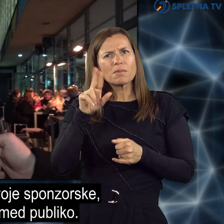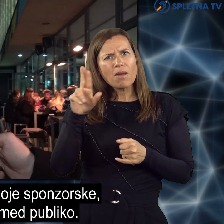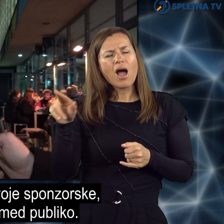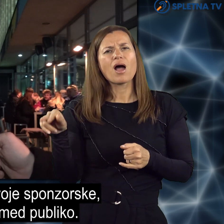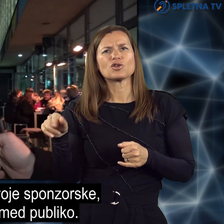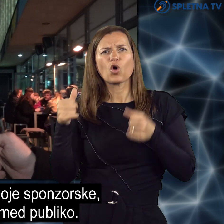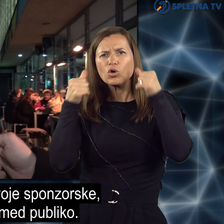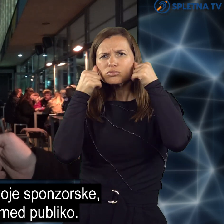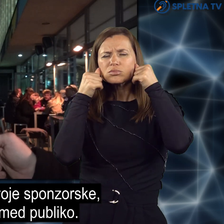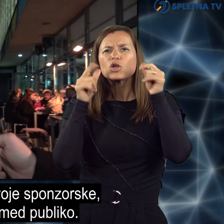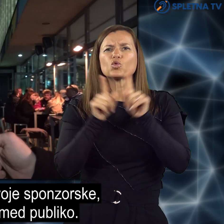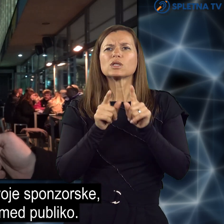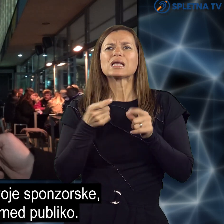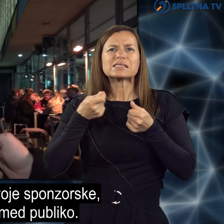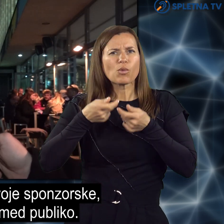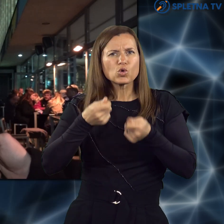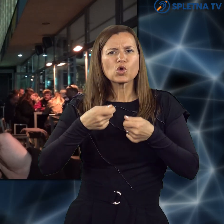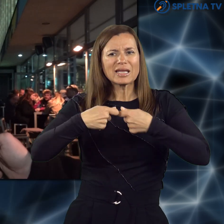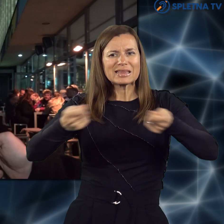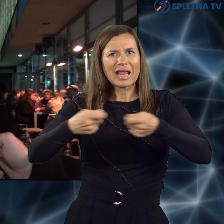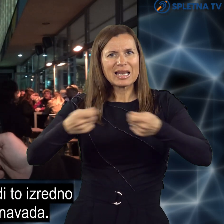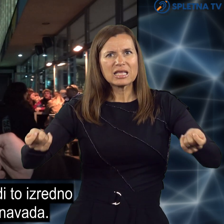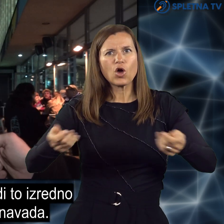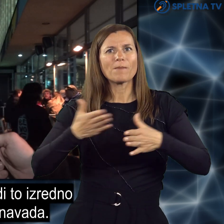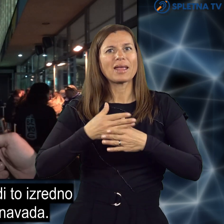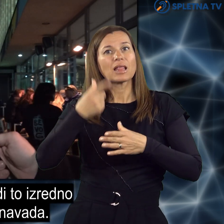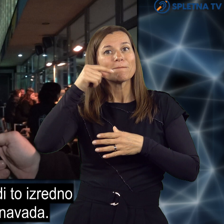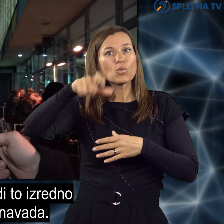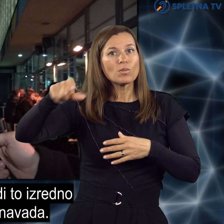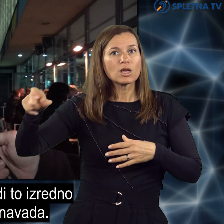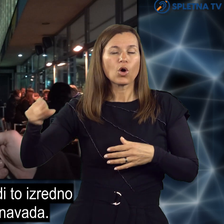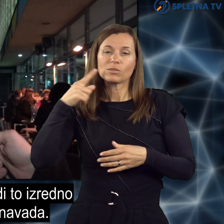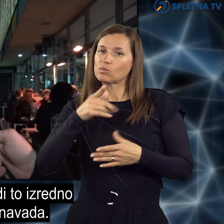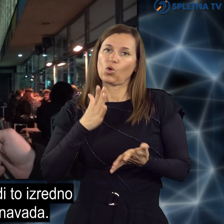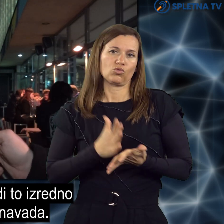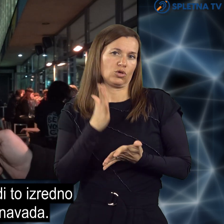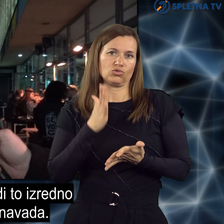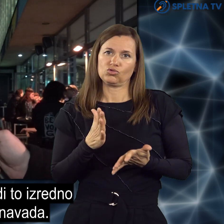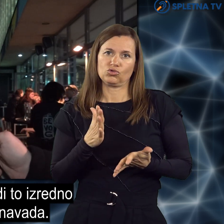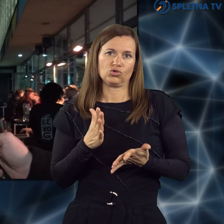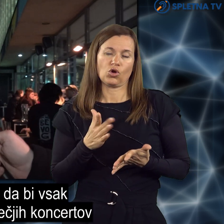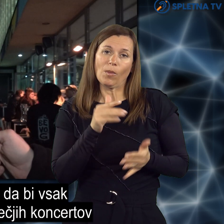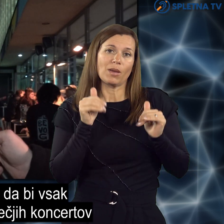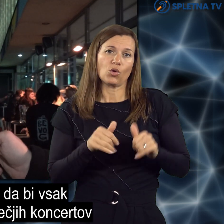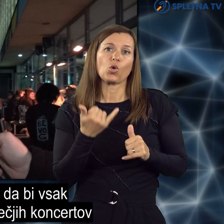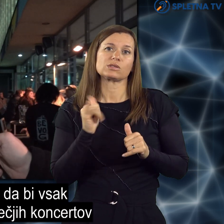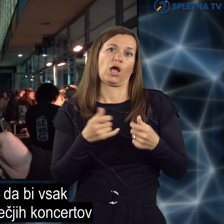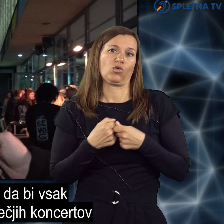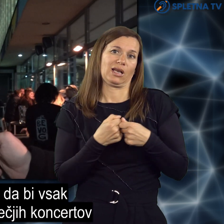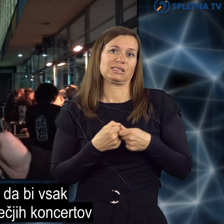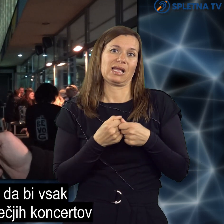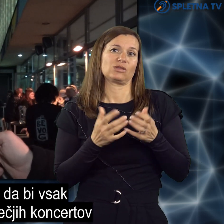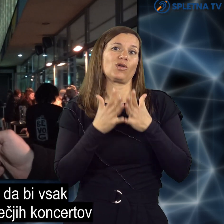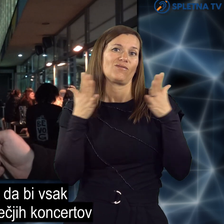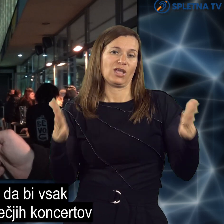svoje sponzorske, ki jih delijo med publiko, in se mi zdi to ekstremno dobra navada in mislim, da bi vsak